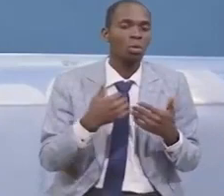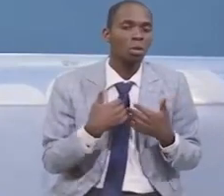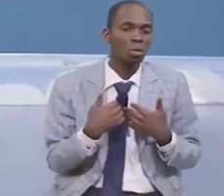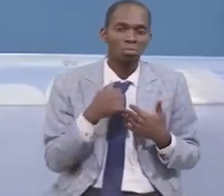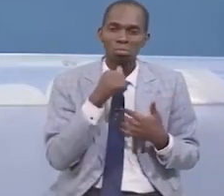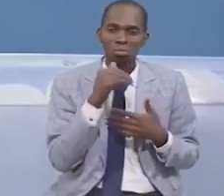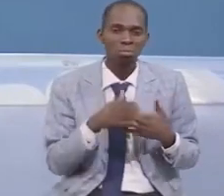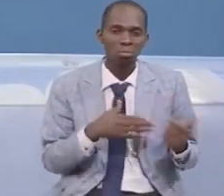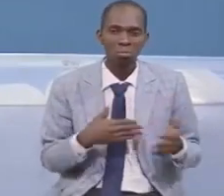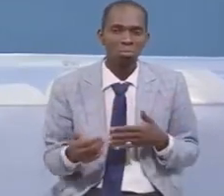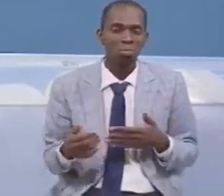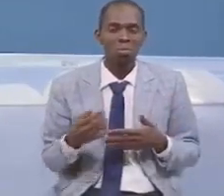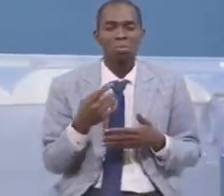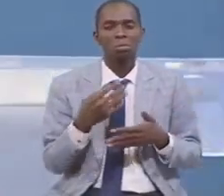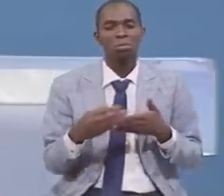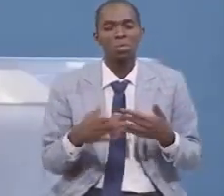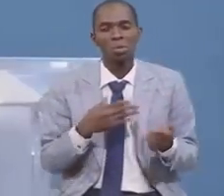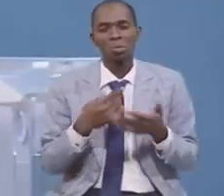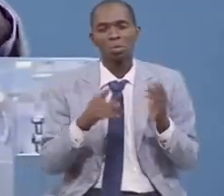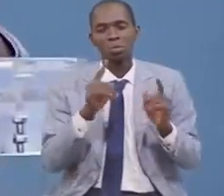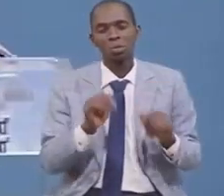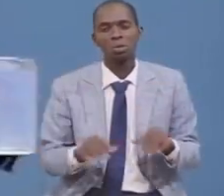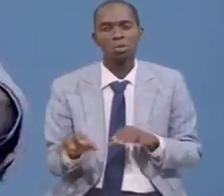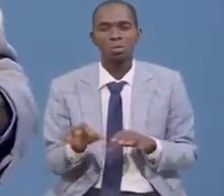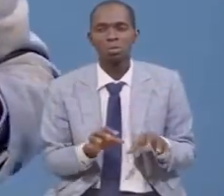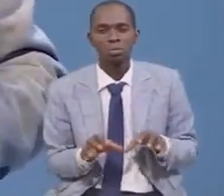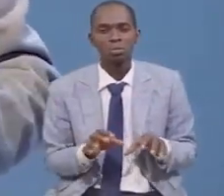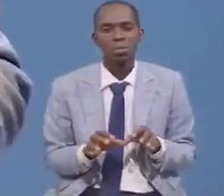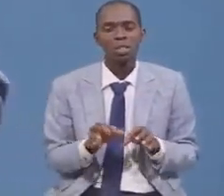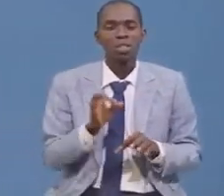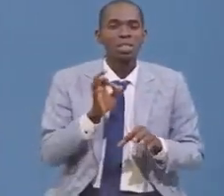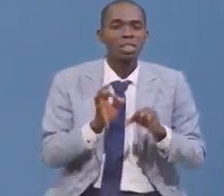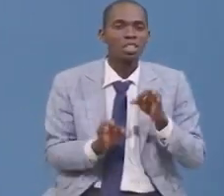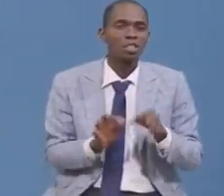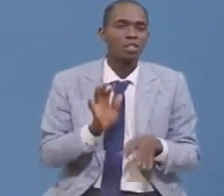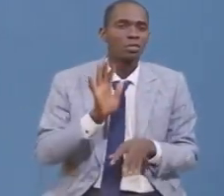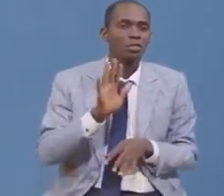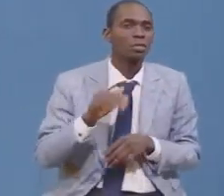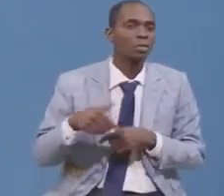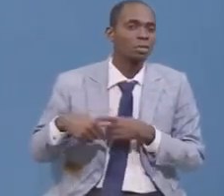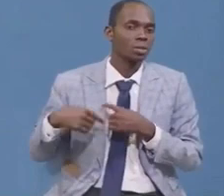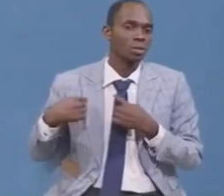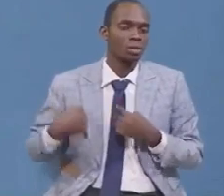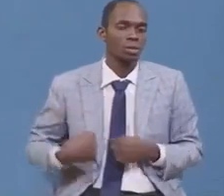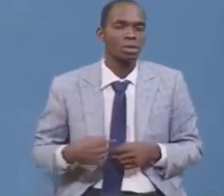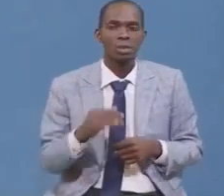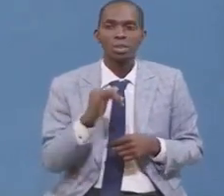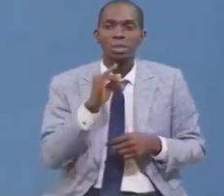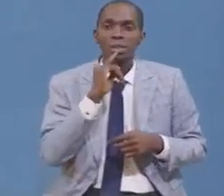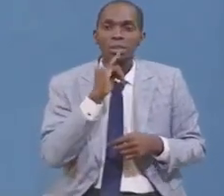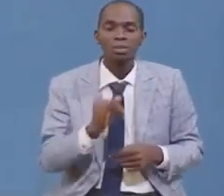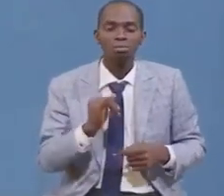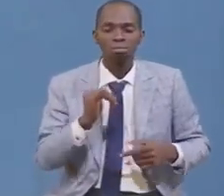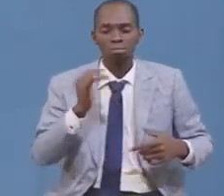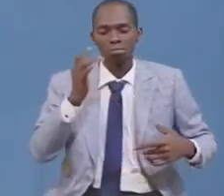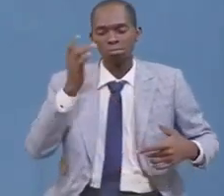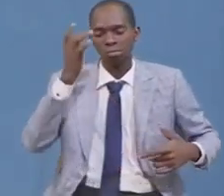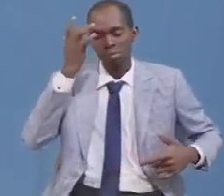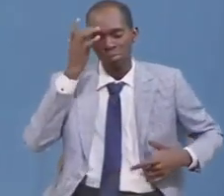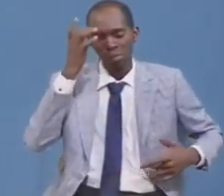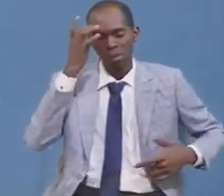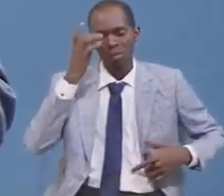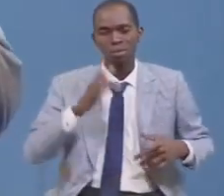కలిగి ఉన్నను సరే, what you can do, ఏం చేయగలను సరే, if your heart is diseased, హృదయము